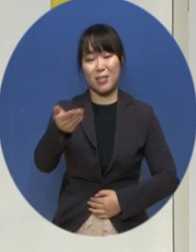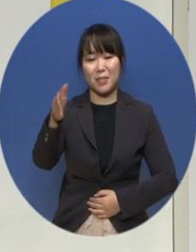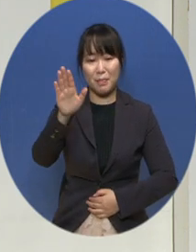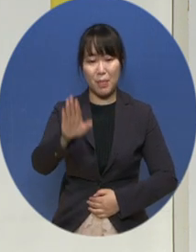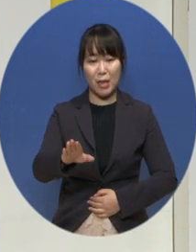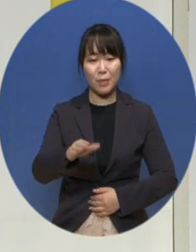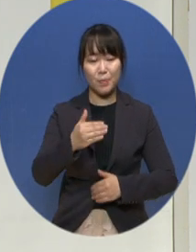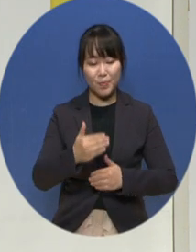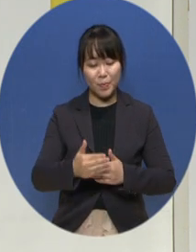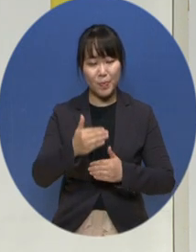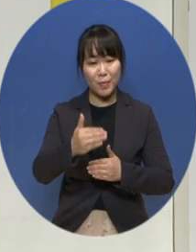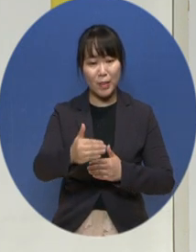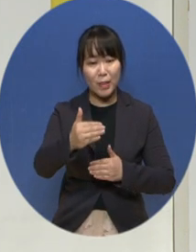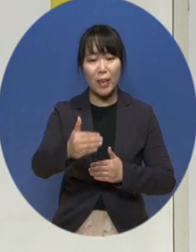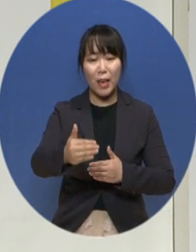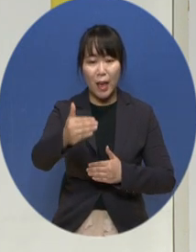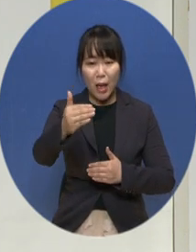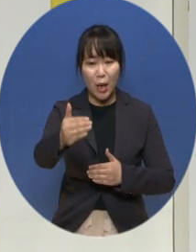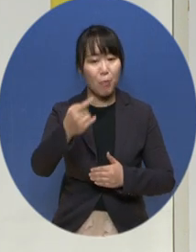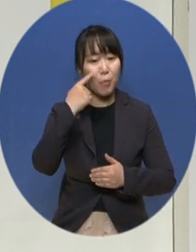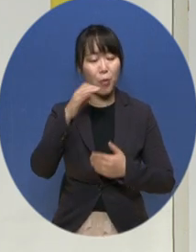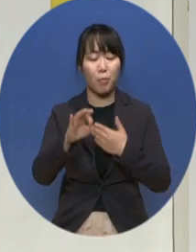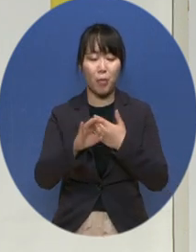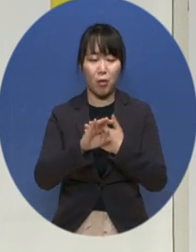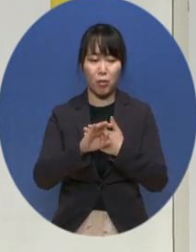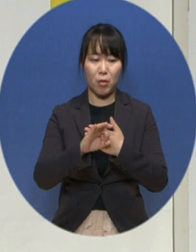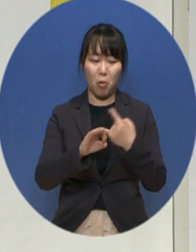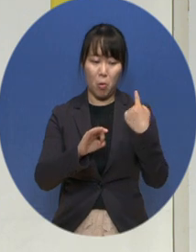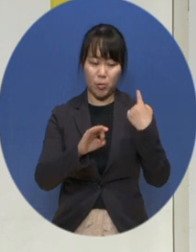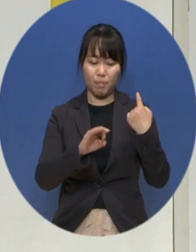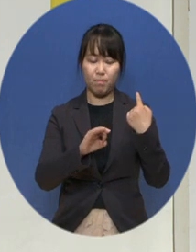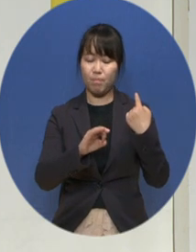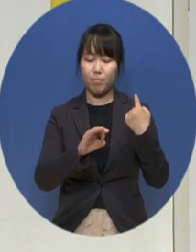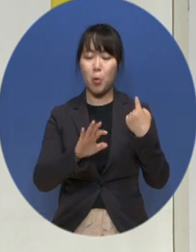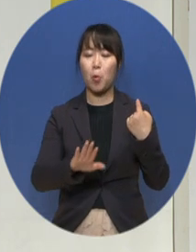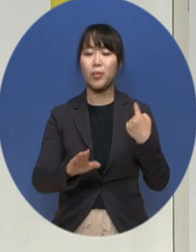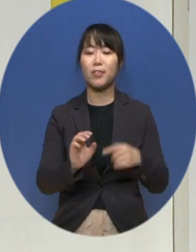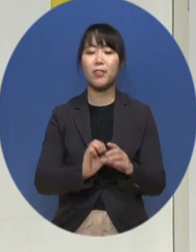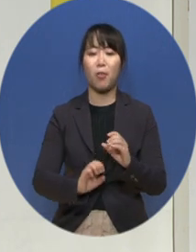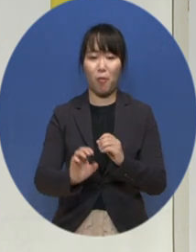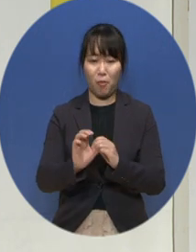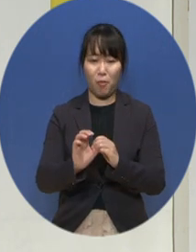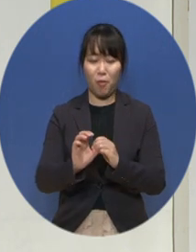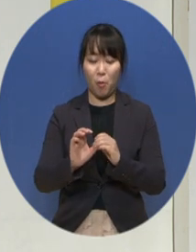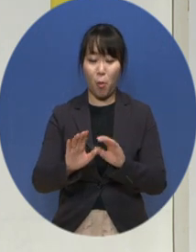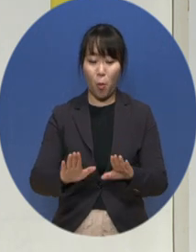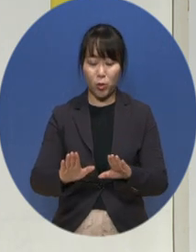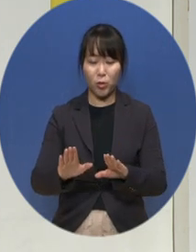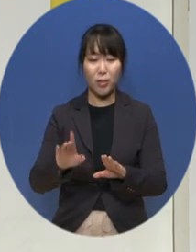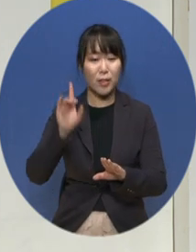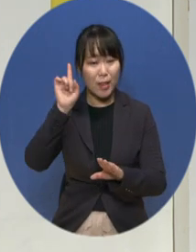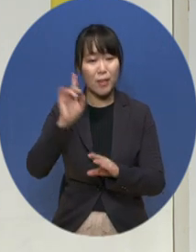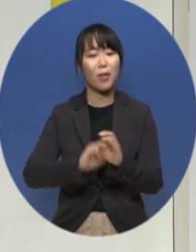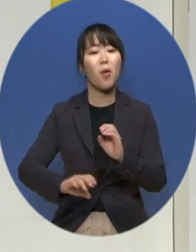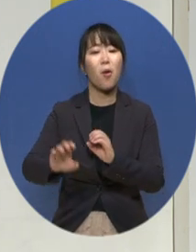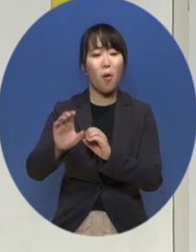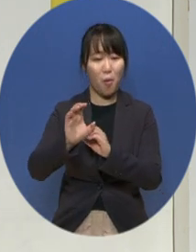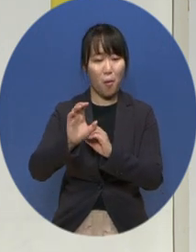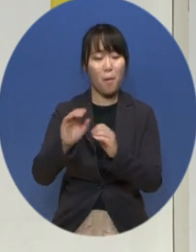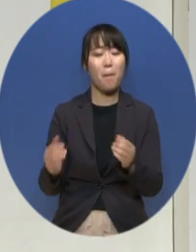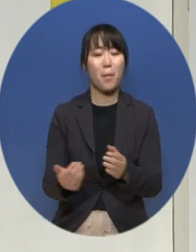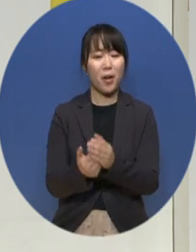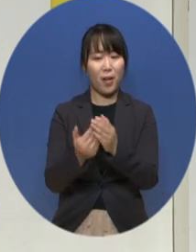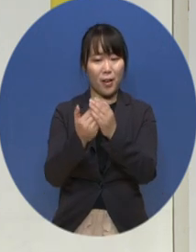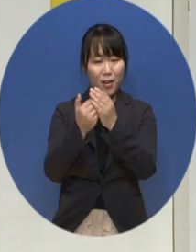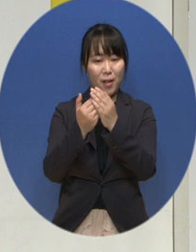차근차근 한발한발 스 내면서 보온을 보다 어제보다 오늘이 오늘보다 내일이 나아지게 끔